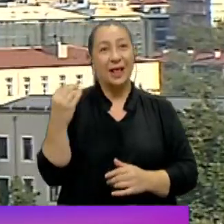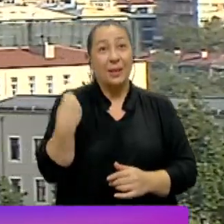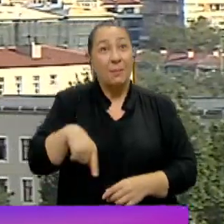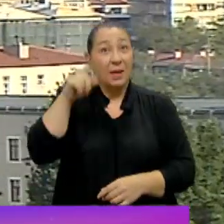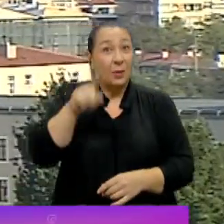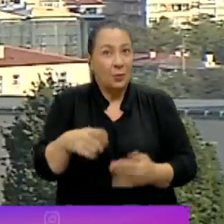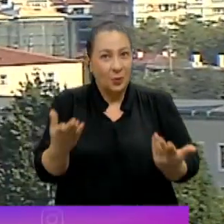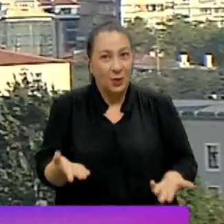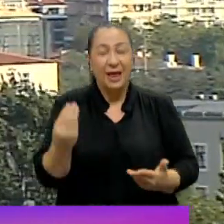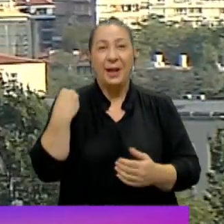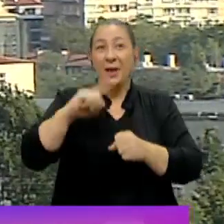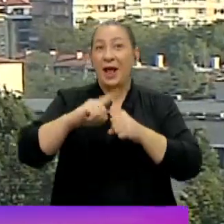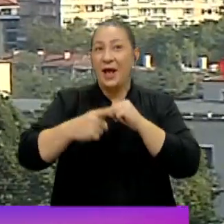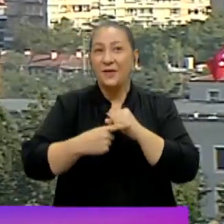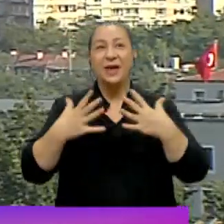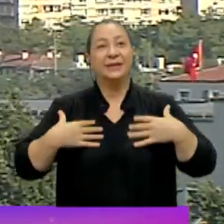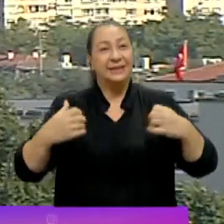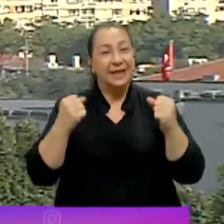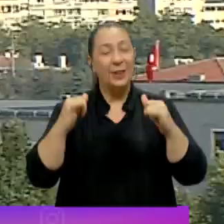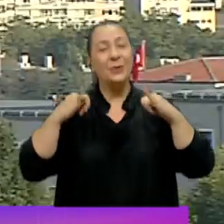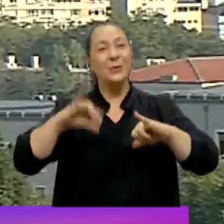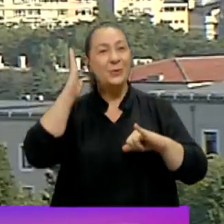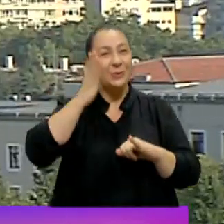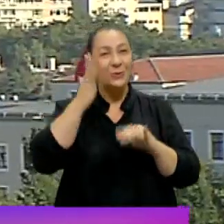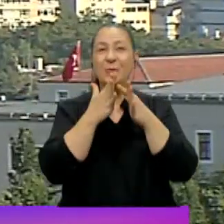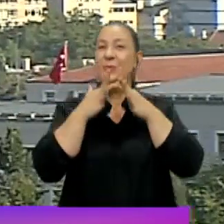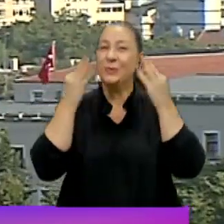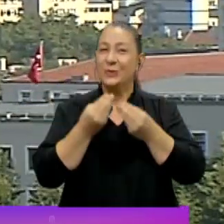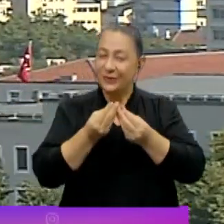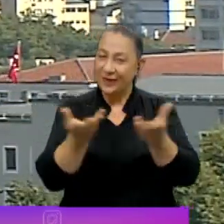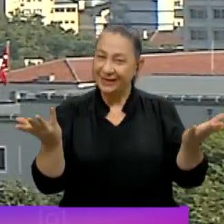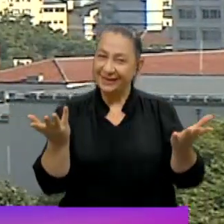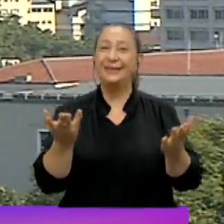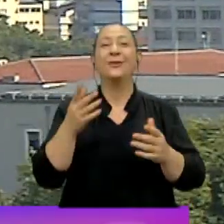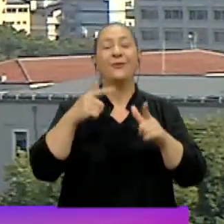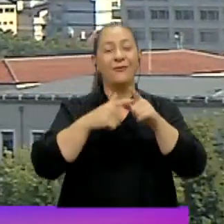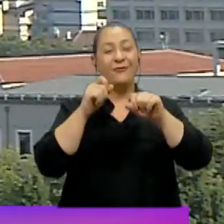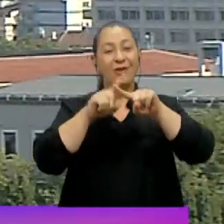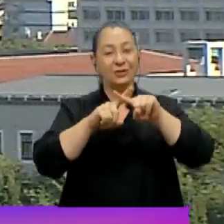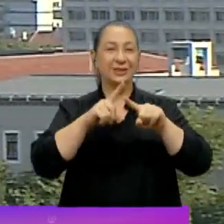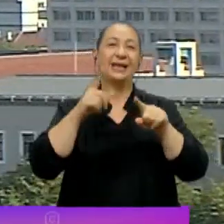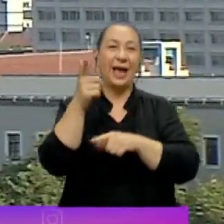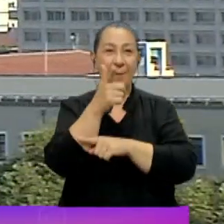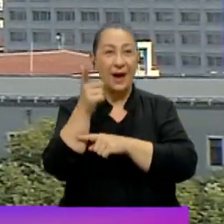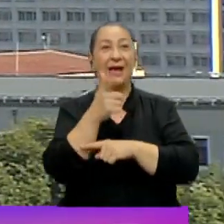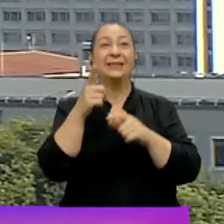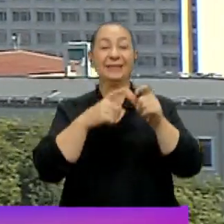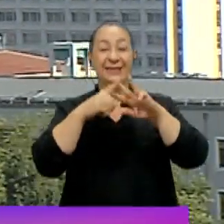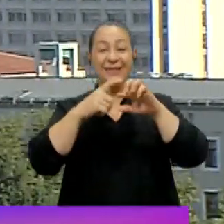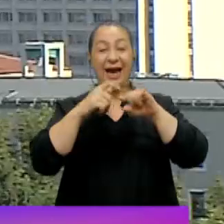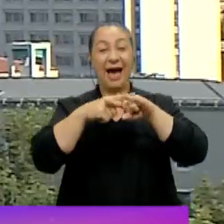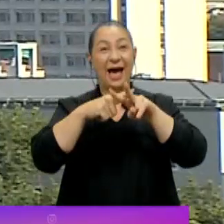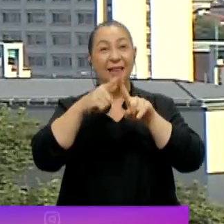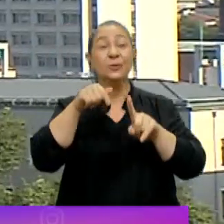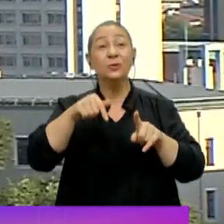gün ve yeni bir hafta sağlık, huzur ve mutluluk getirsin dileğimizle. Fox kameramanı Serhat Yağmur şöyle bir